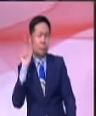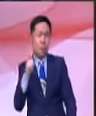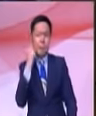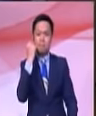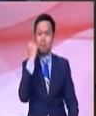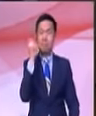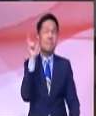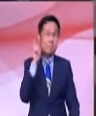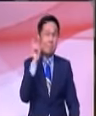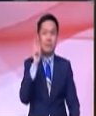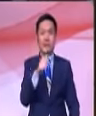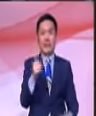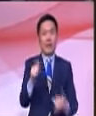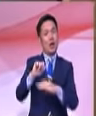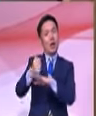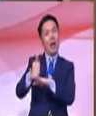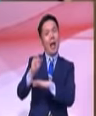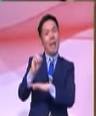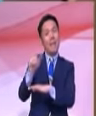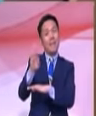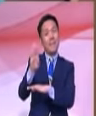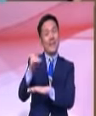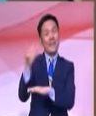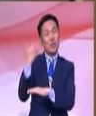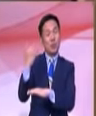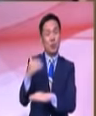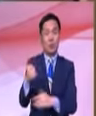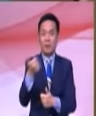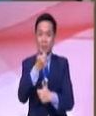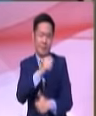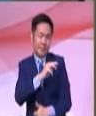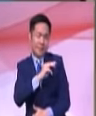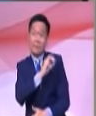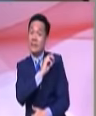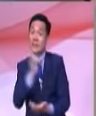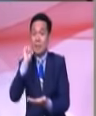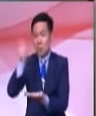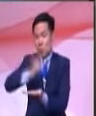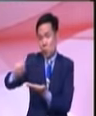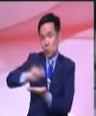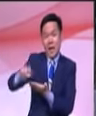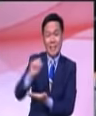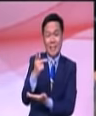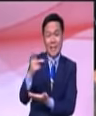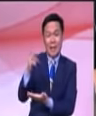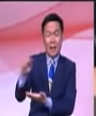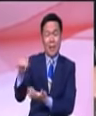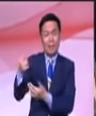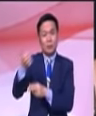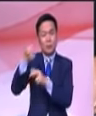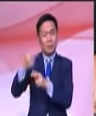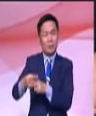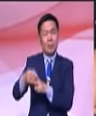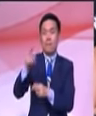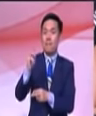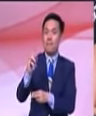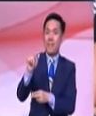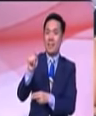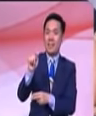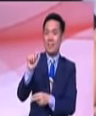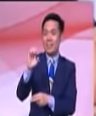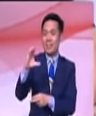Radio MAB dilancarkan Ketua Setiausaha Kementerian Komunikasi dan Multimedia, Datuk Seri Muhammad Mentek,